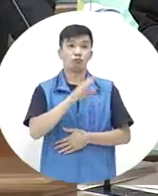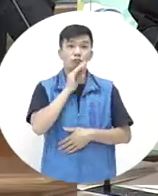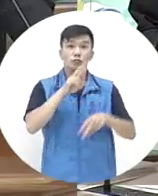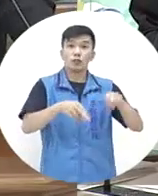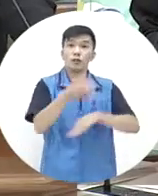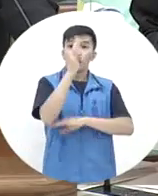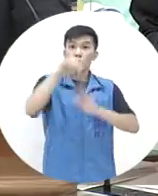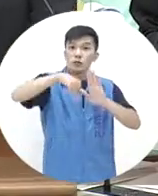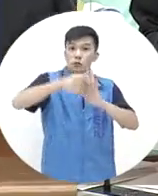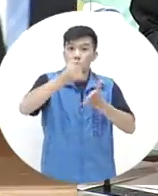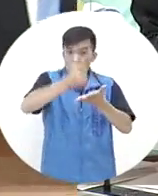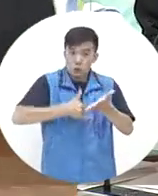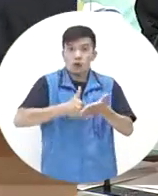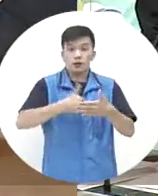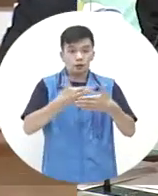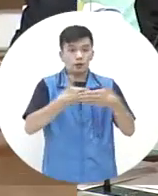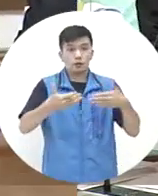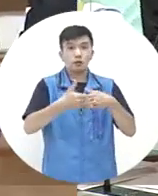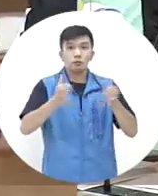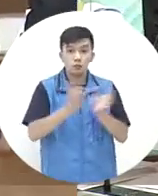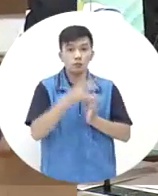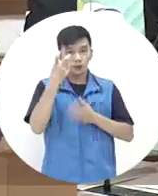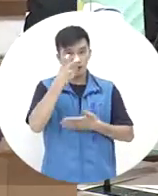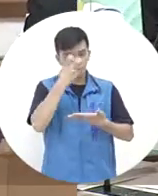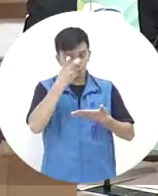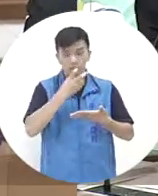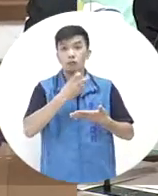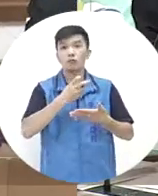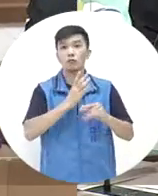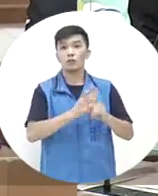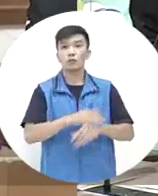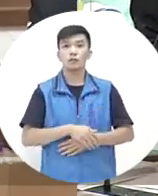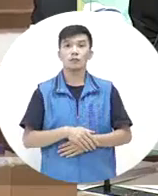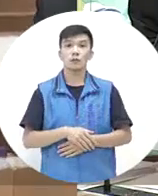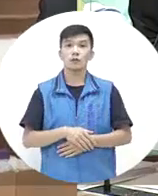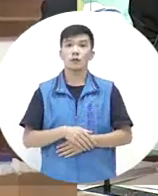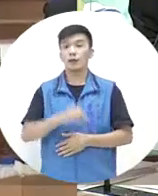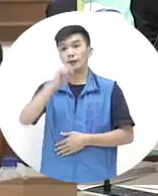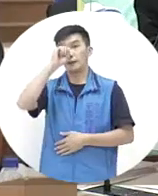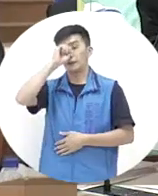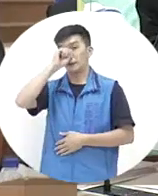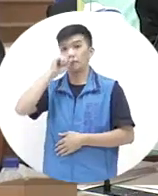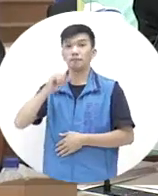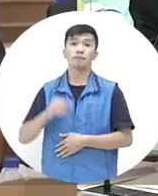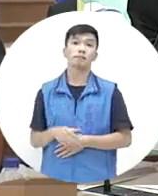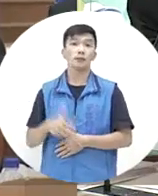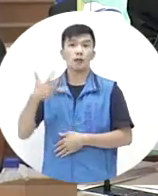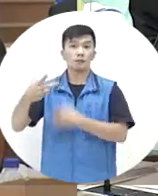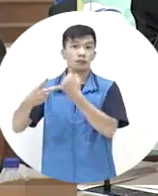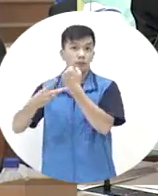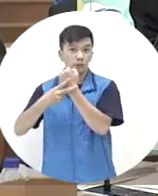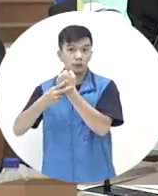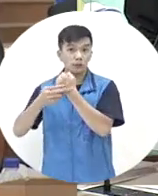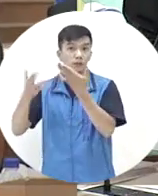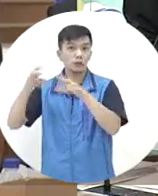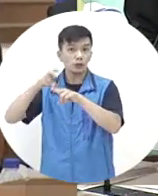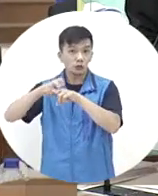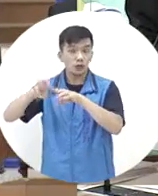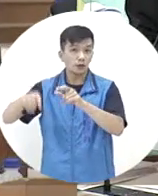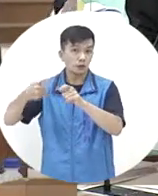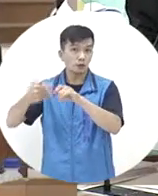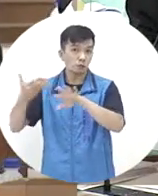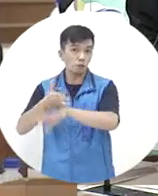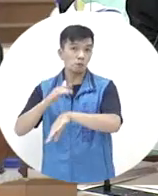来，交通部在看这个内容。 好， 那目前已经报 给行政院。那所以说，巴黎轻轨，行政院今年这个任期会核定吗？ 那看行政院啦、